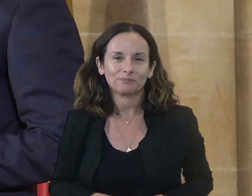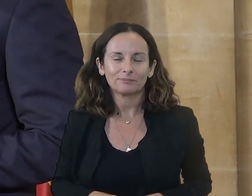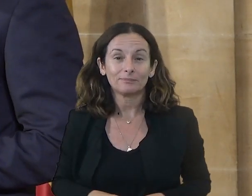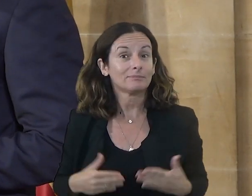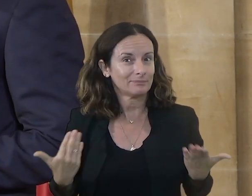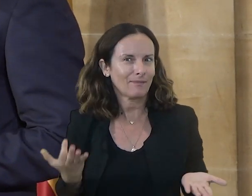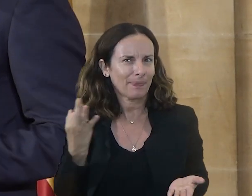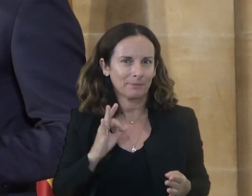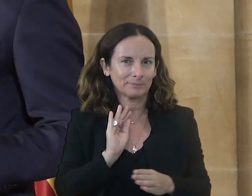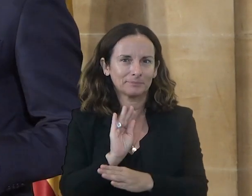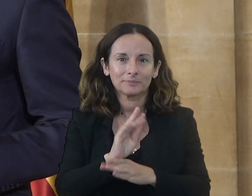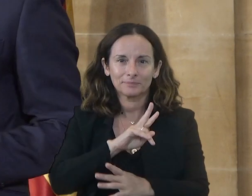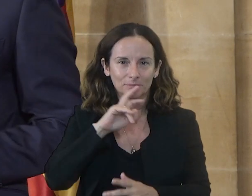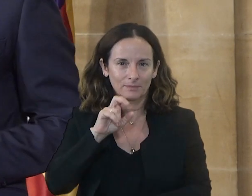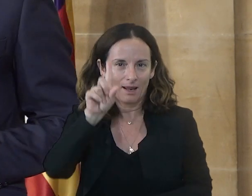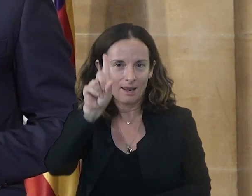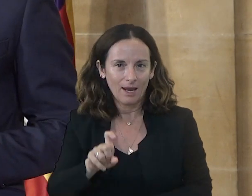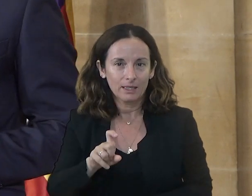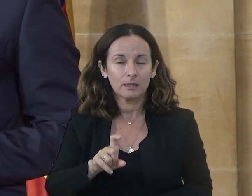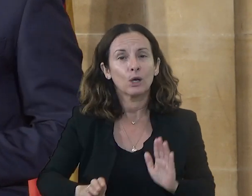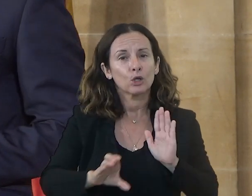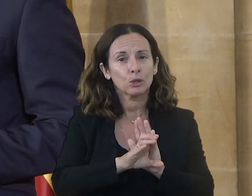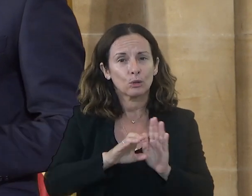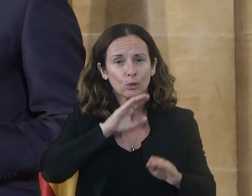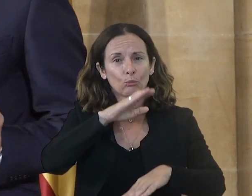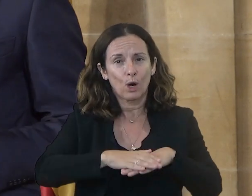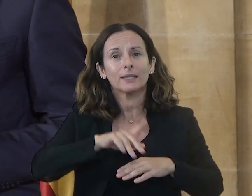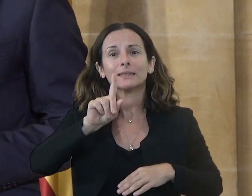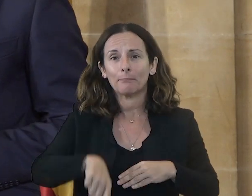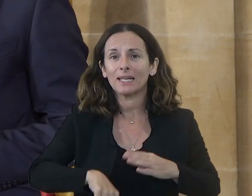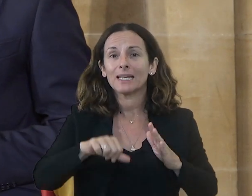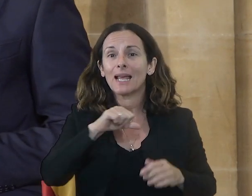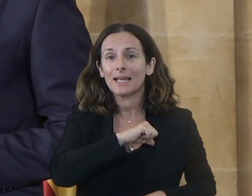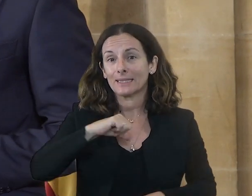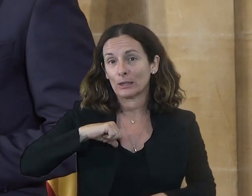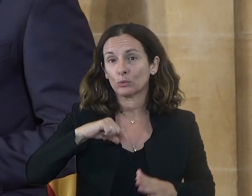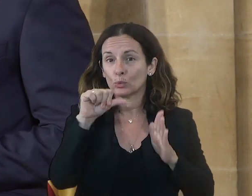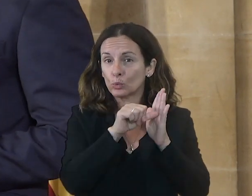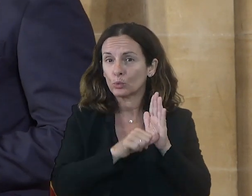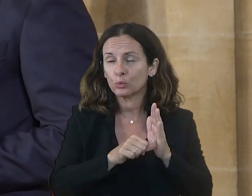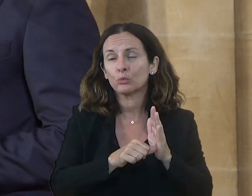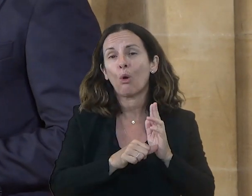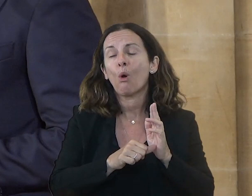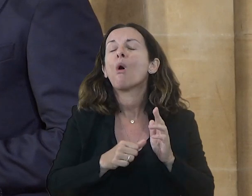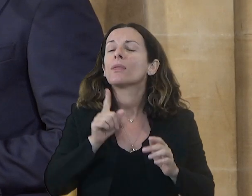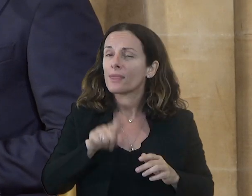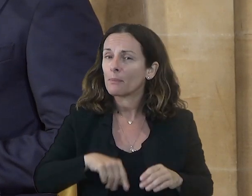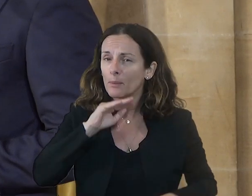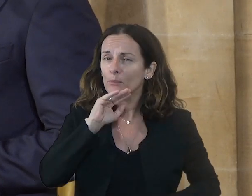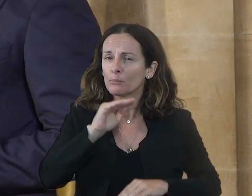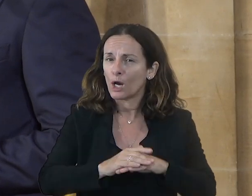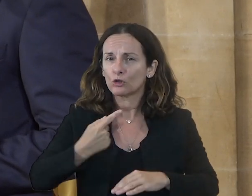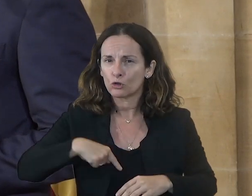d'aquesta terra. I hem de vetllar, com no pot ser d'una altra manera, en el compliment de la Constitució i de l'Estatut